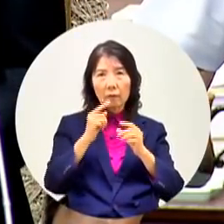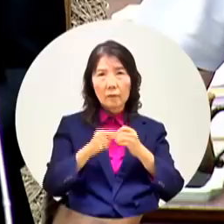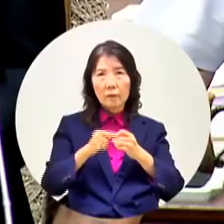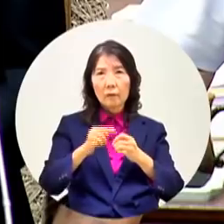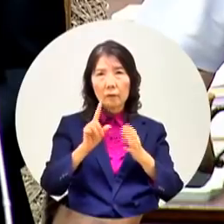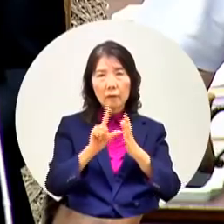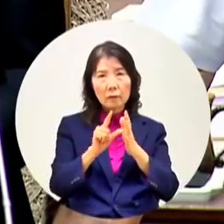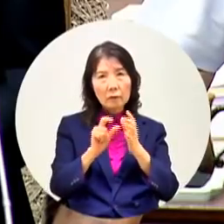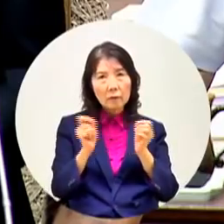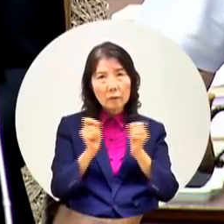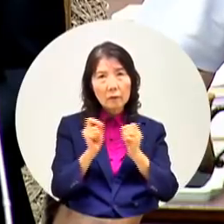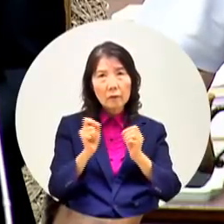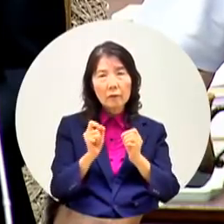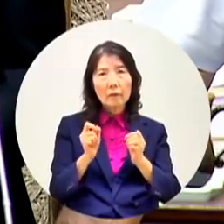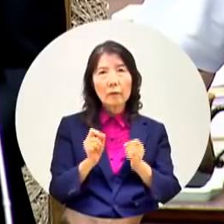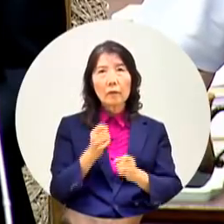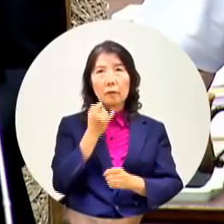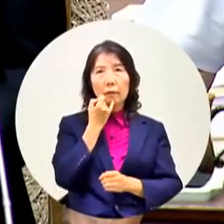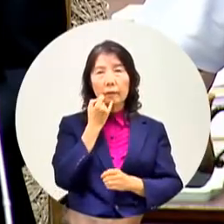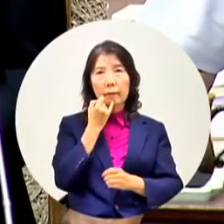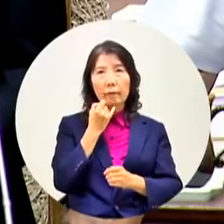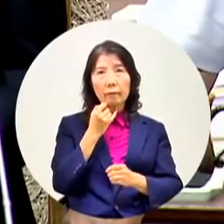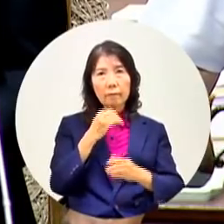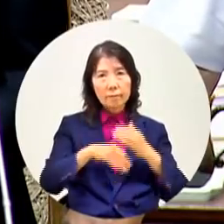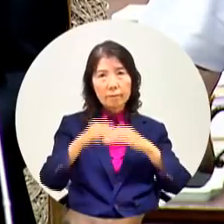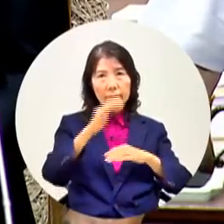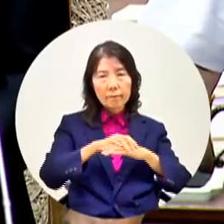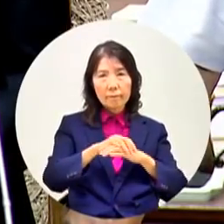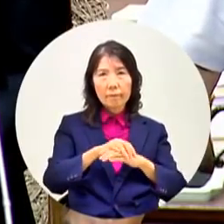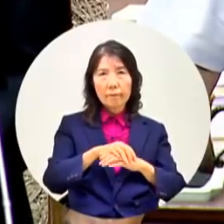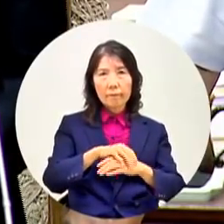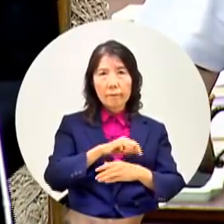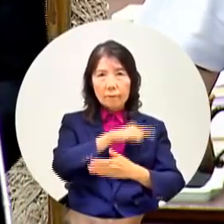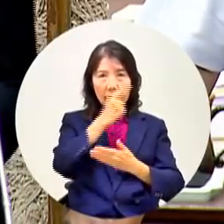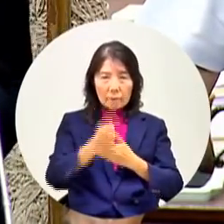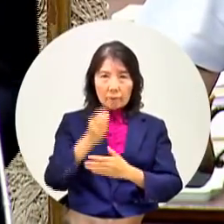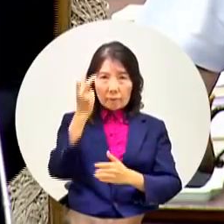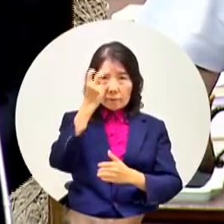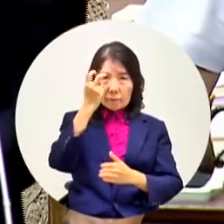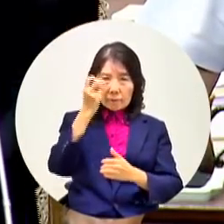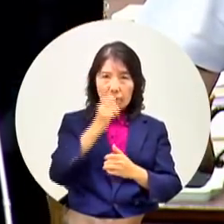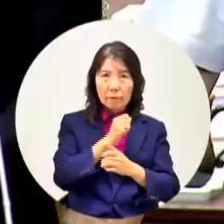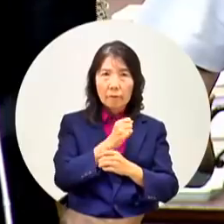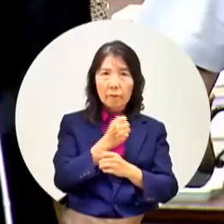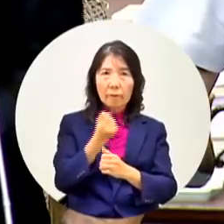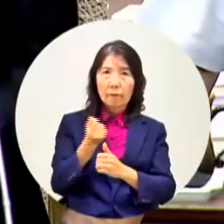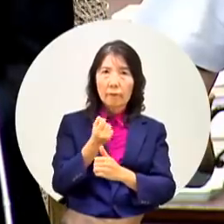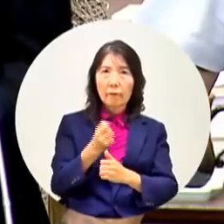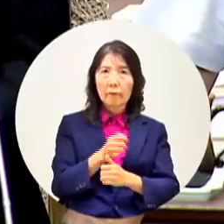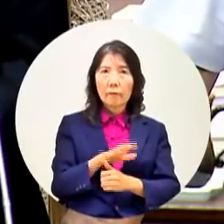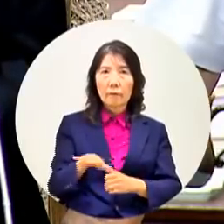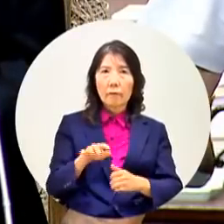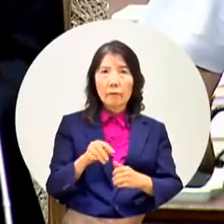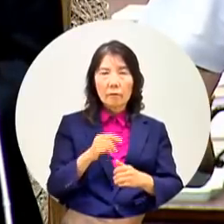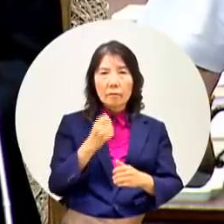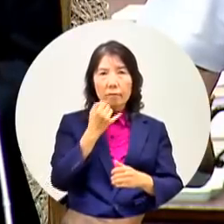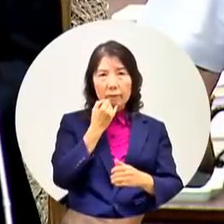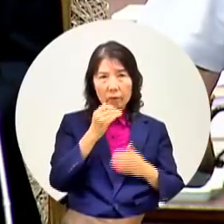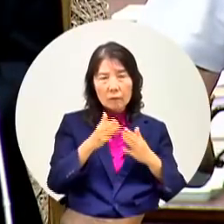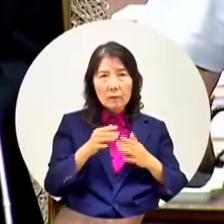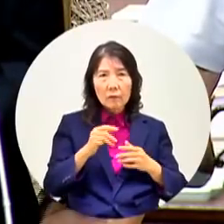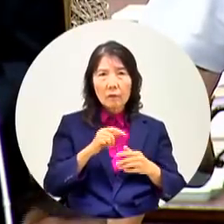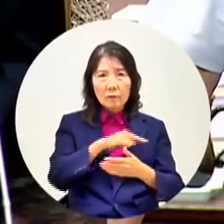间多久可以实现这个总量管制？ 这可能需要一个整体性的规划，包